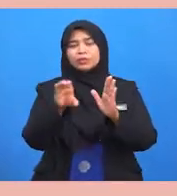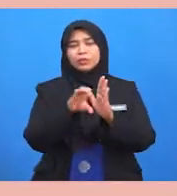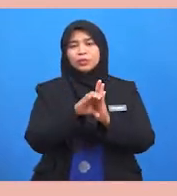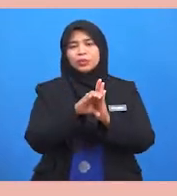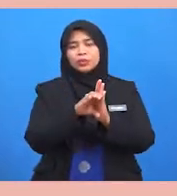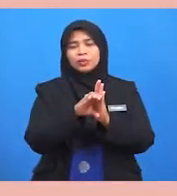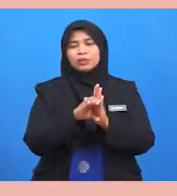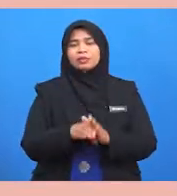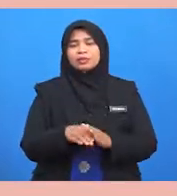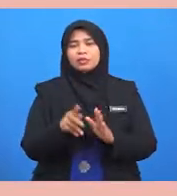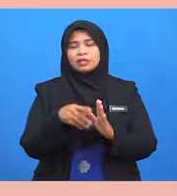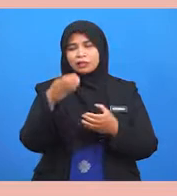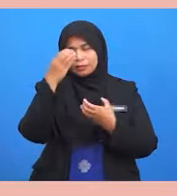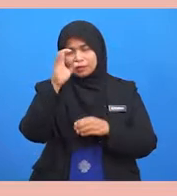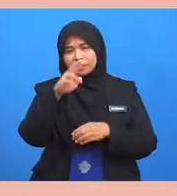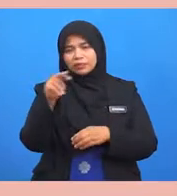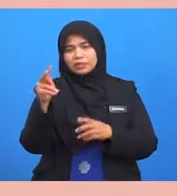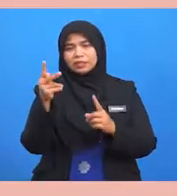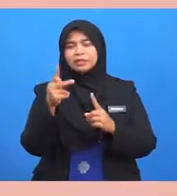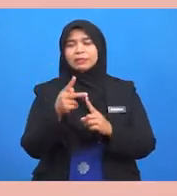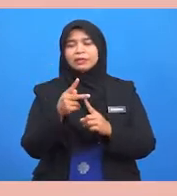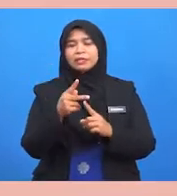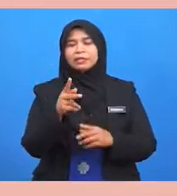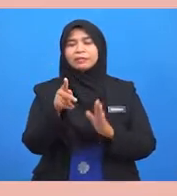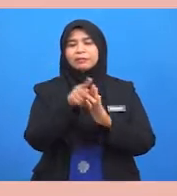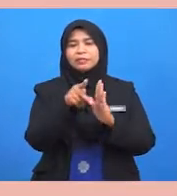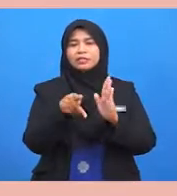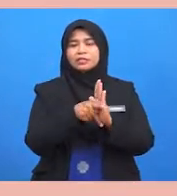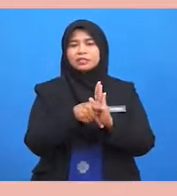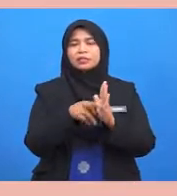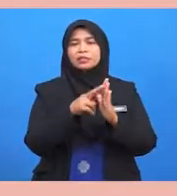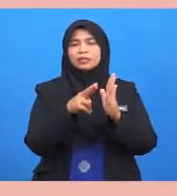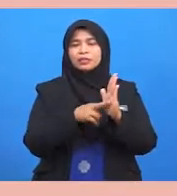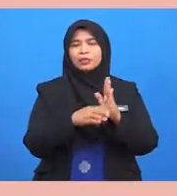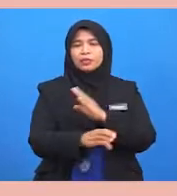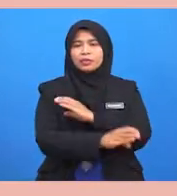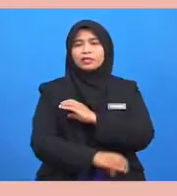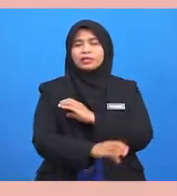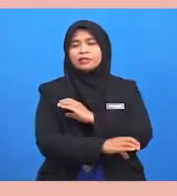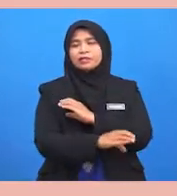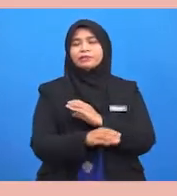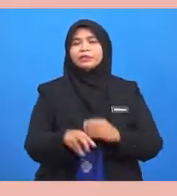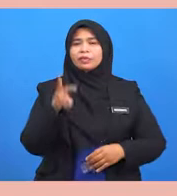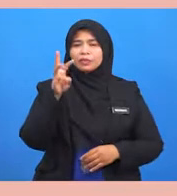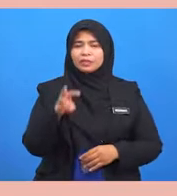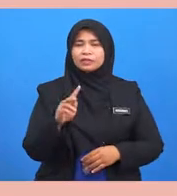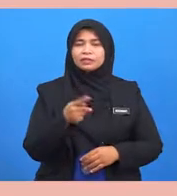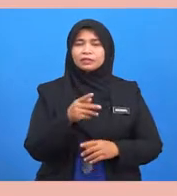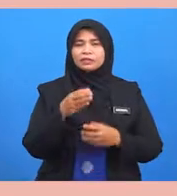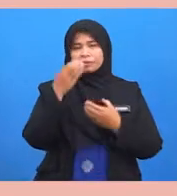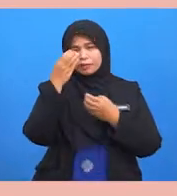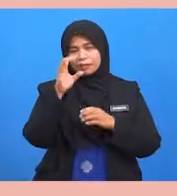Contohnya, kepatuhan kepada prinsip-prinsip rukun negara. Wajib kita